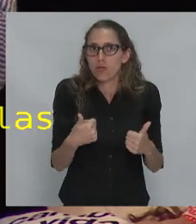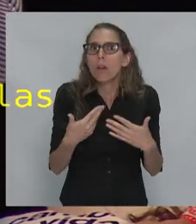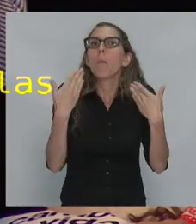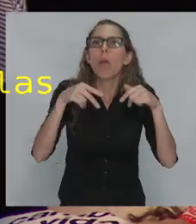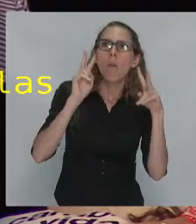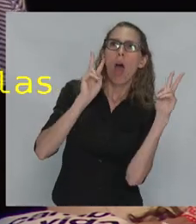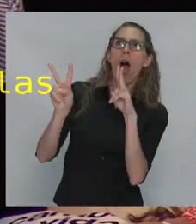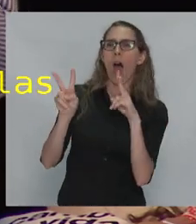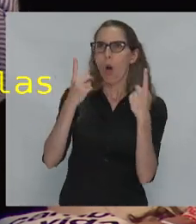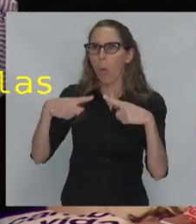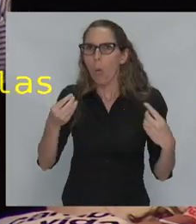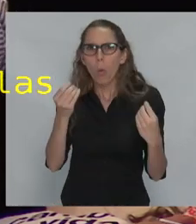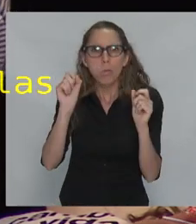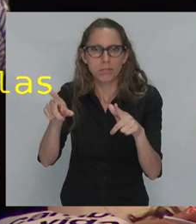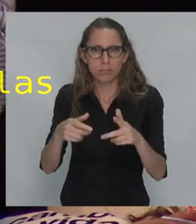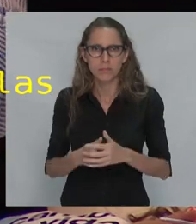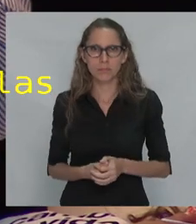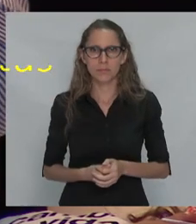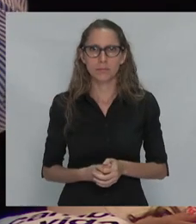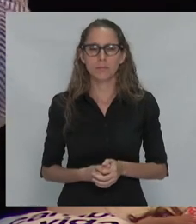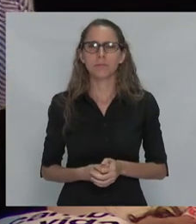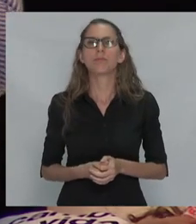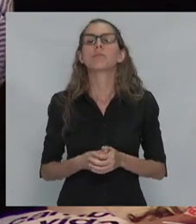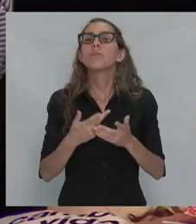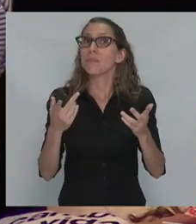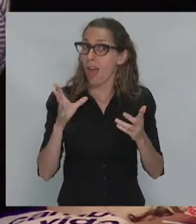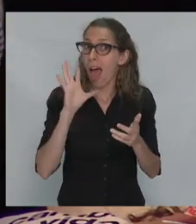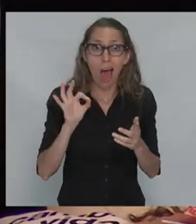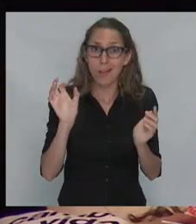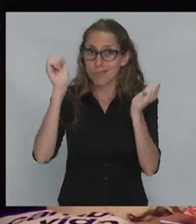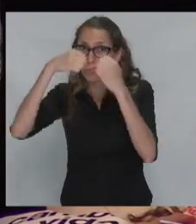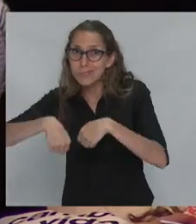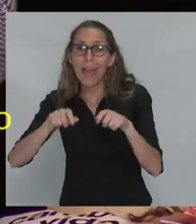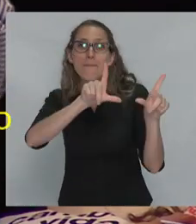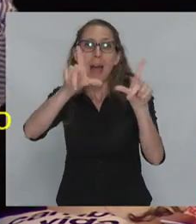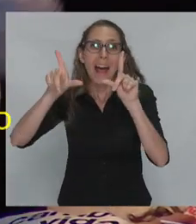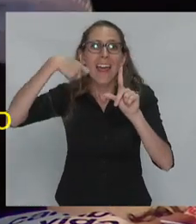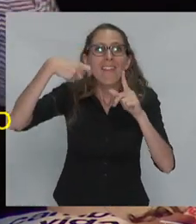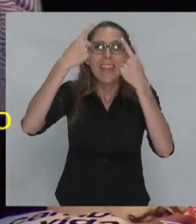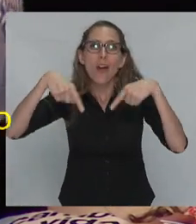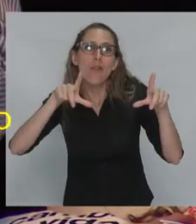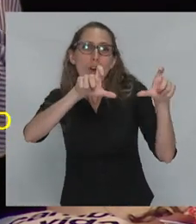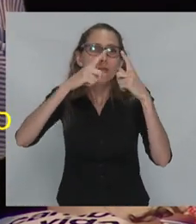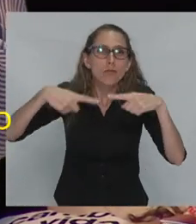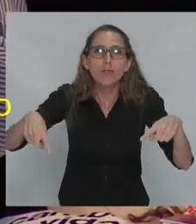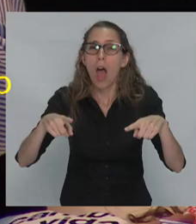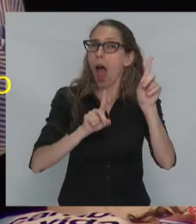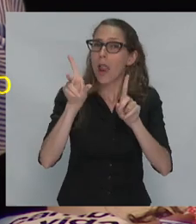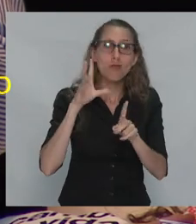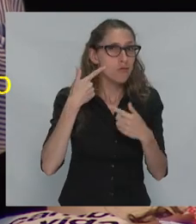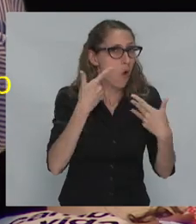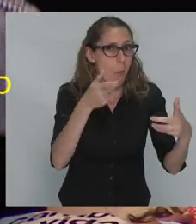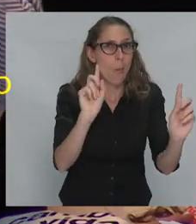Ce que les images n'ont pas montré, c'est que cette intifada, c'est-à-dire ce soulèvement,